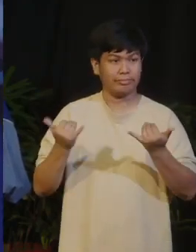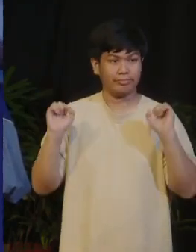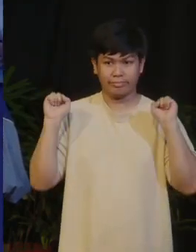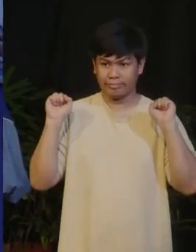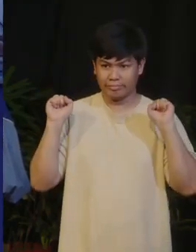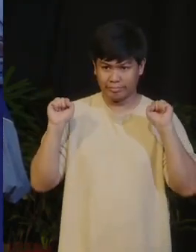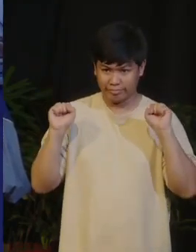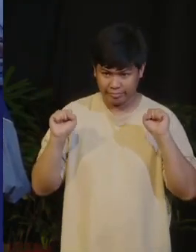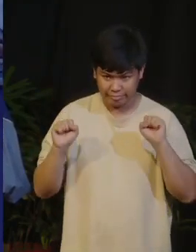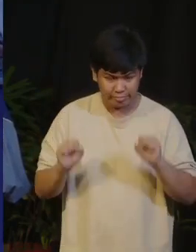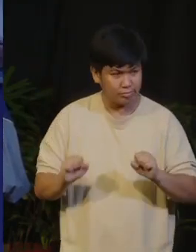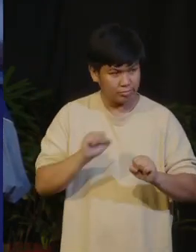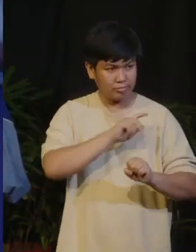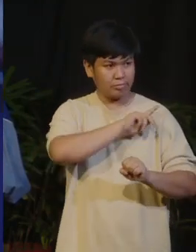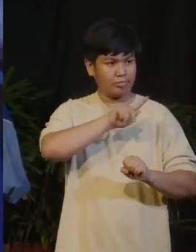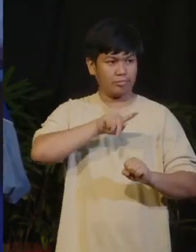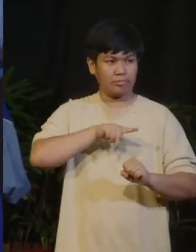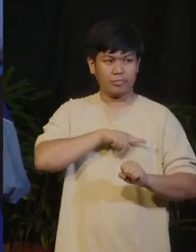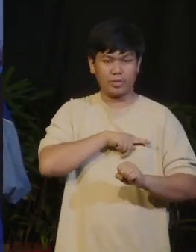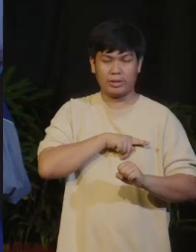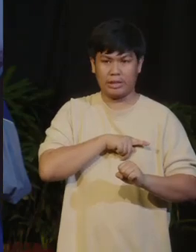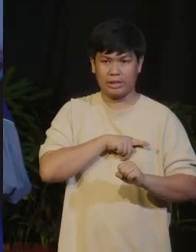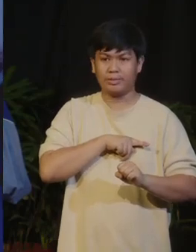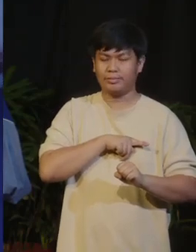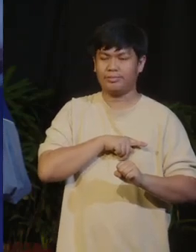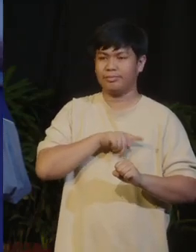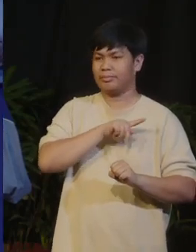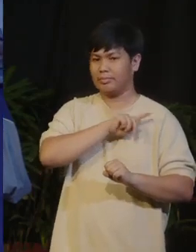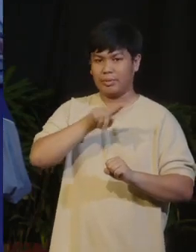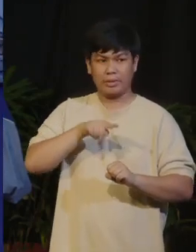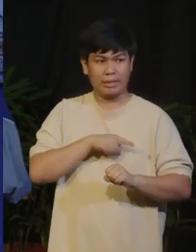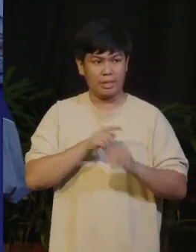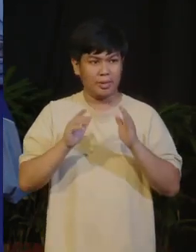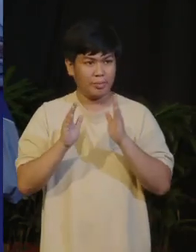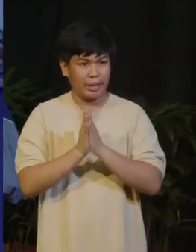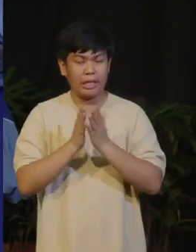ay tahimik na manalangin sa Kanya at